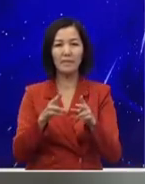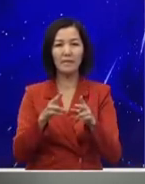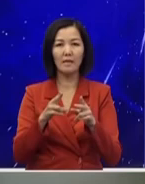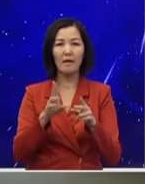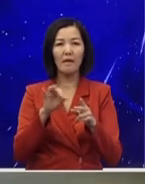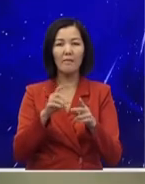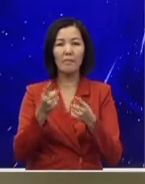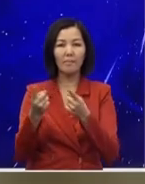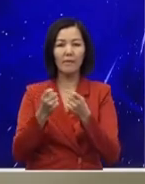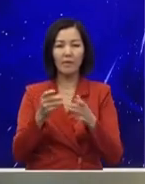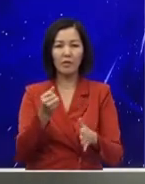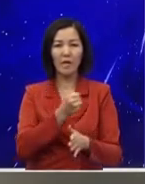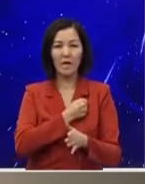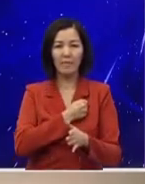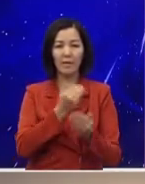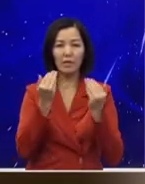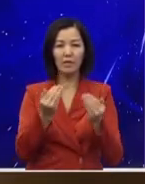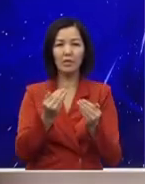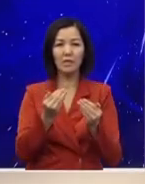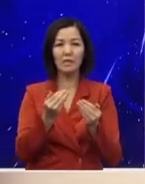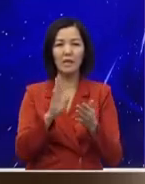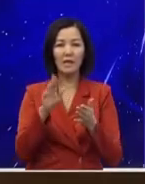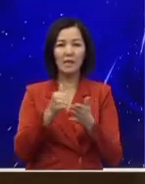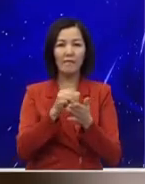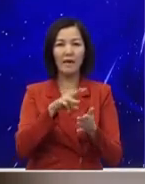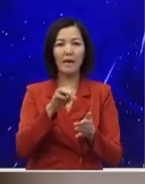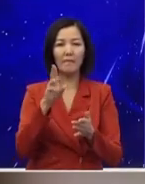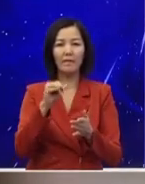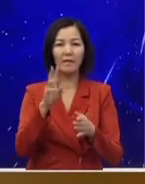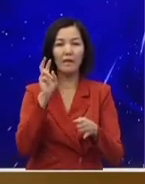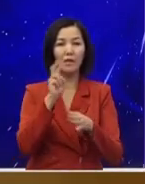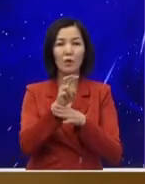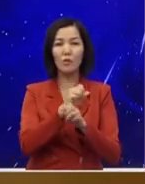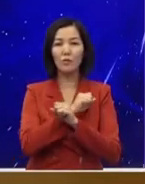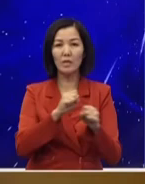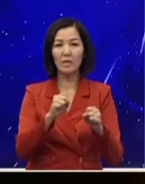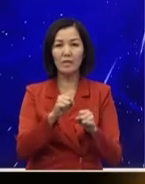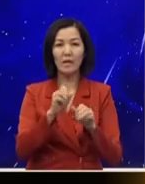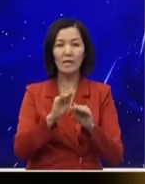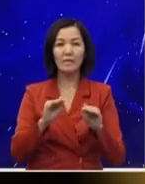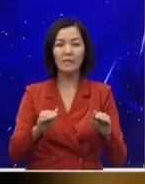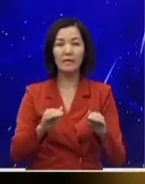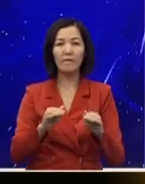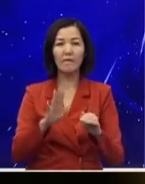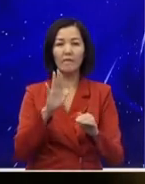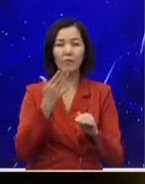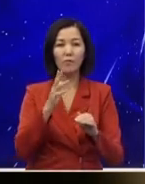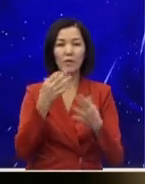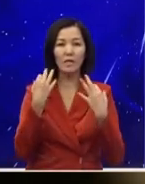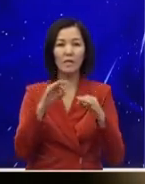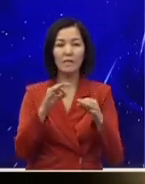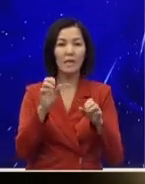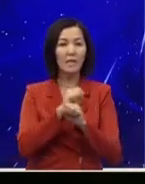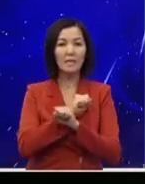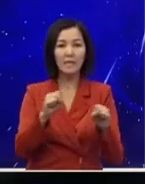привлечена армия. Глава МВД Австрии призвал жителей не выходить на улицы. Детям во вторник разрешили не посещать школы. Известно,